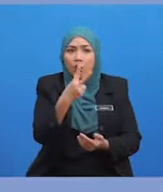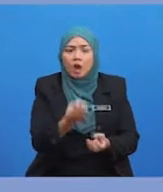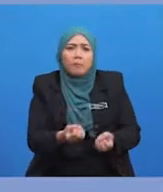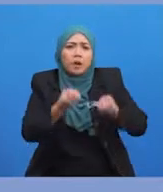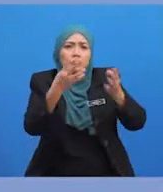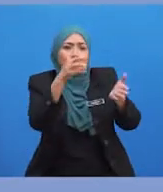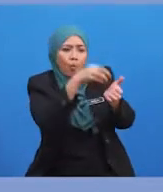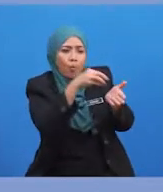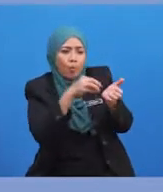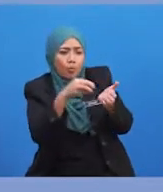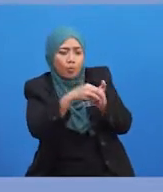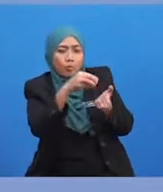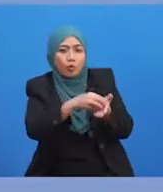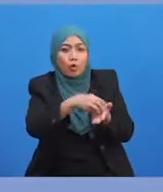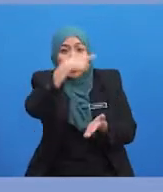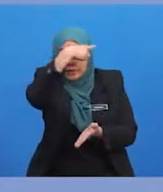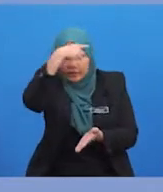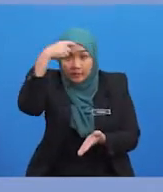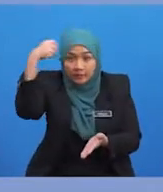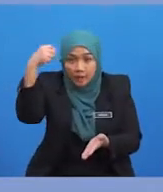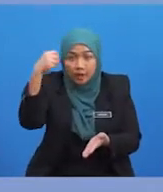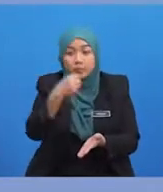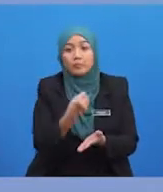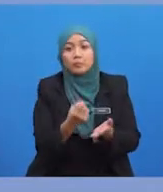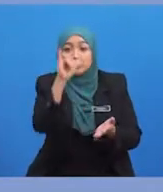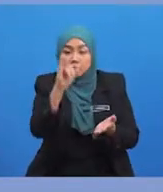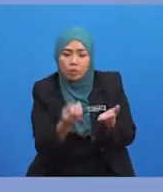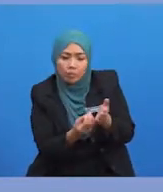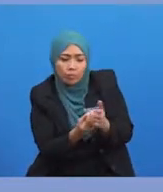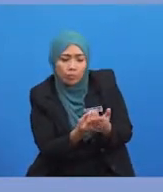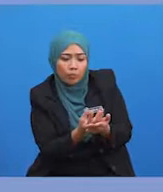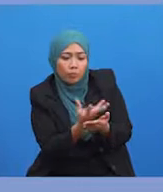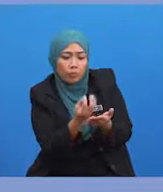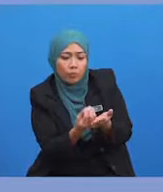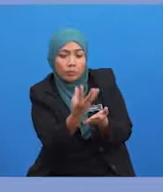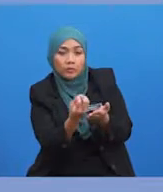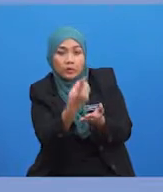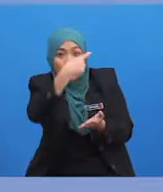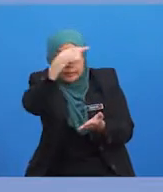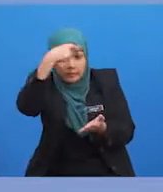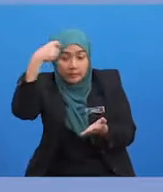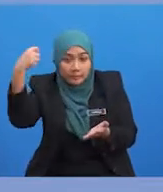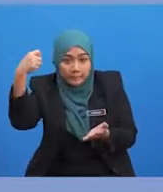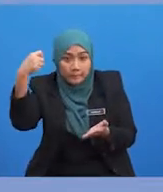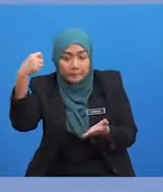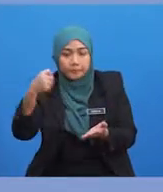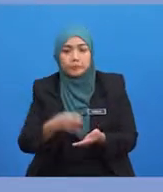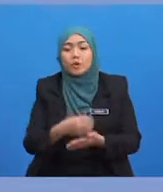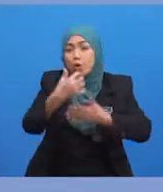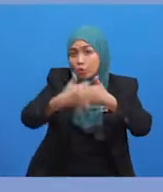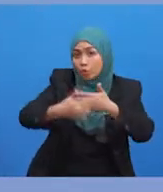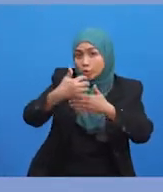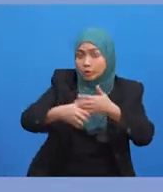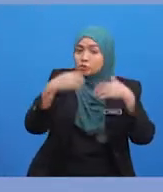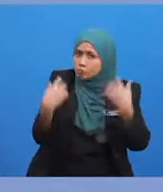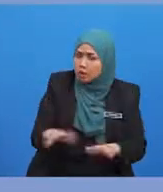hitam yang tumbuh pada permukaan roti tersebut. Keadaan ini menunjukkan roti telah